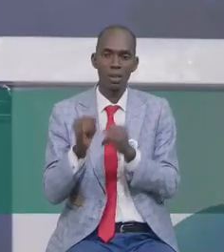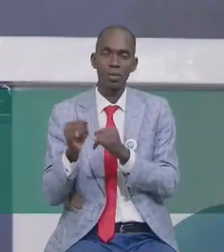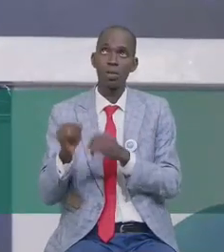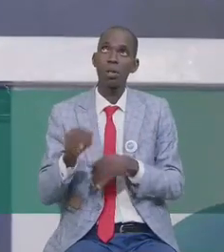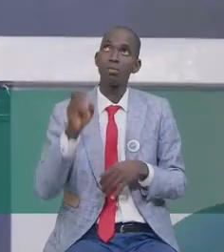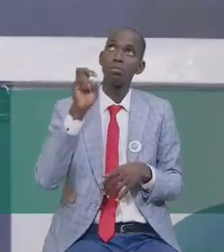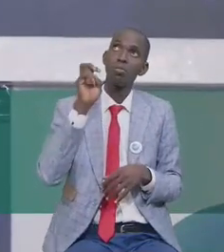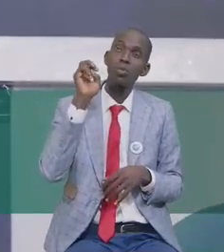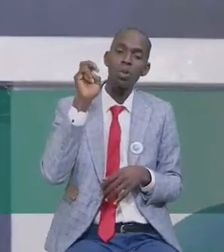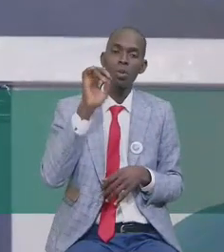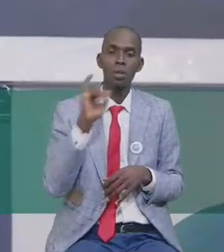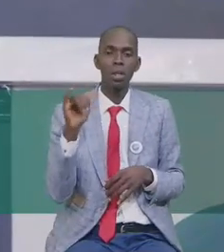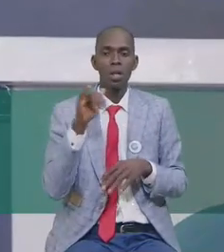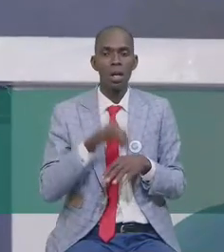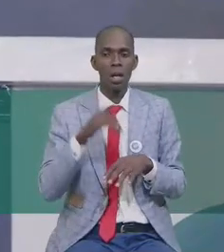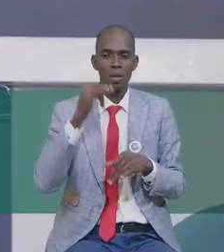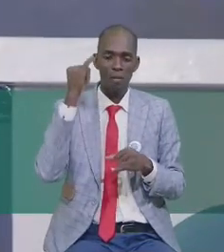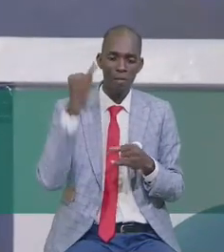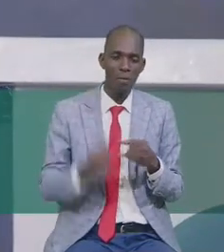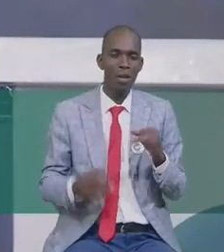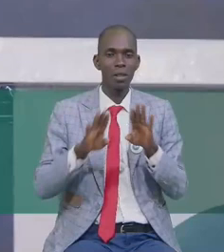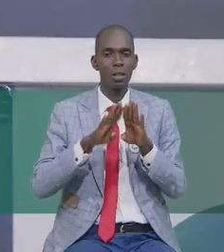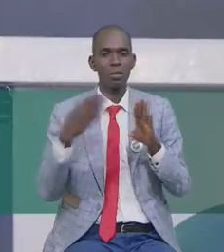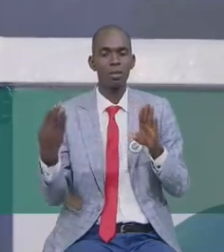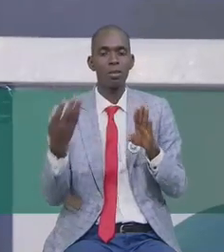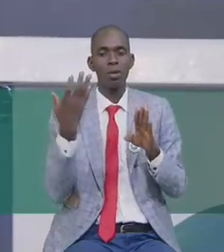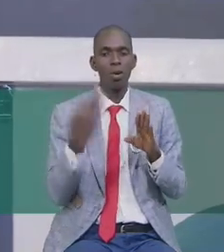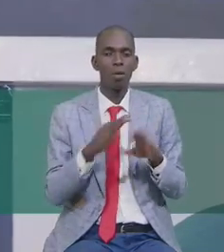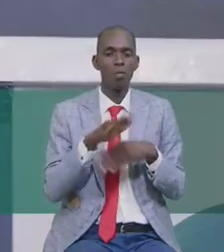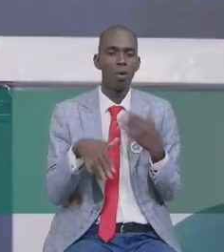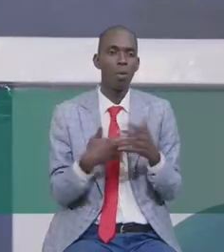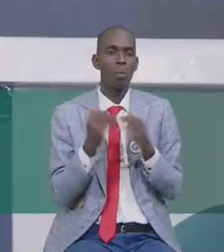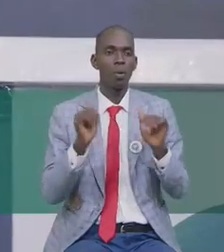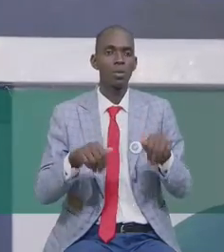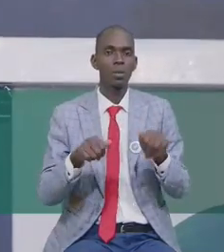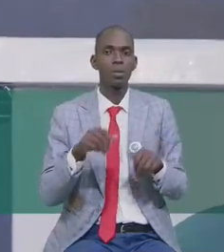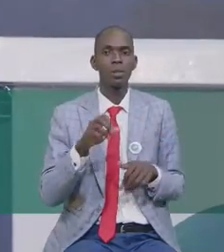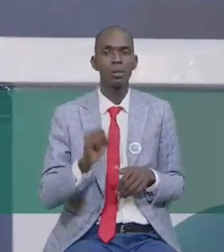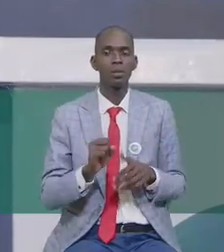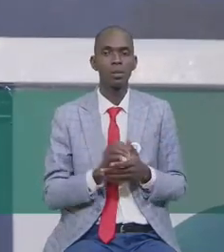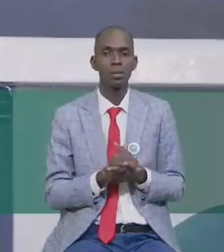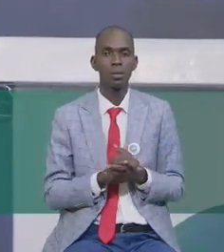frapper de façon individuelle à la porte finale de toutes les possibilités.